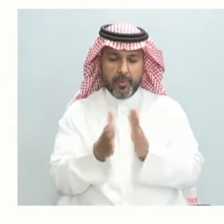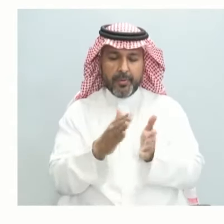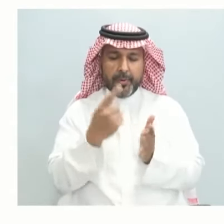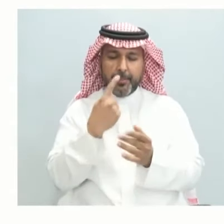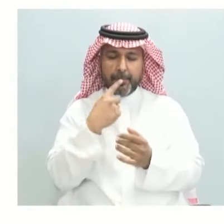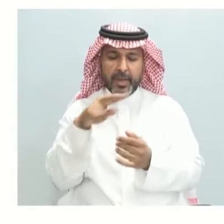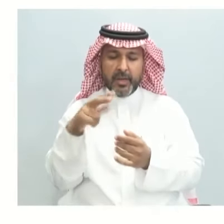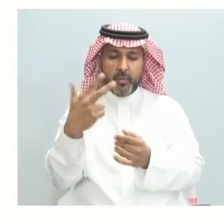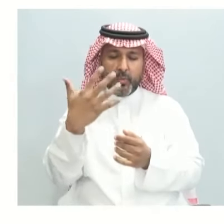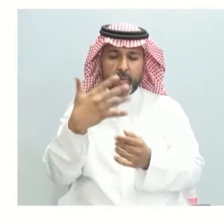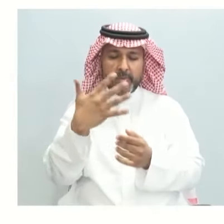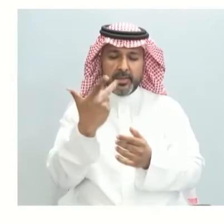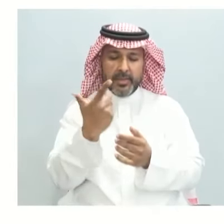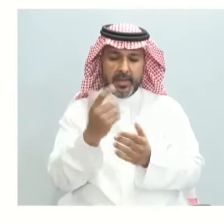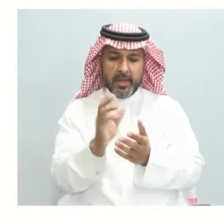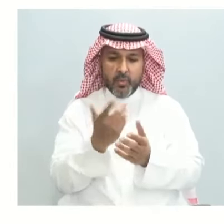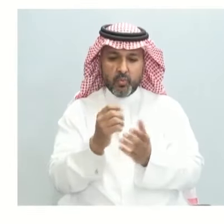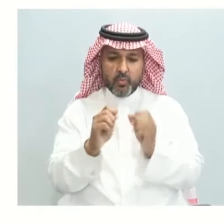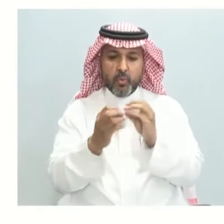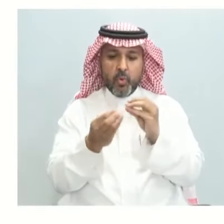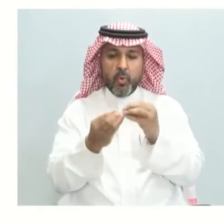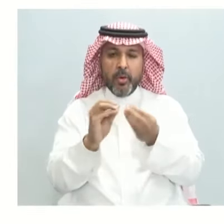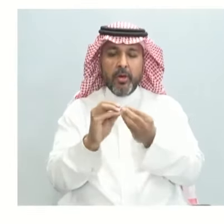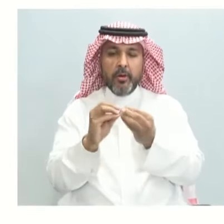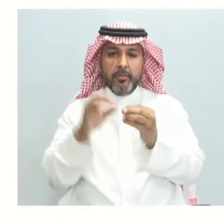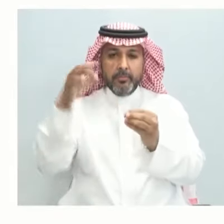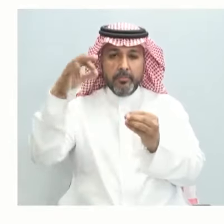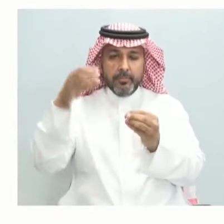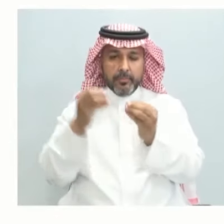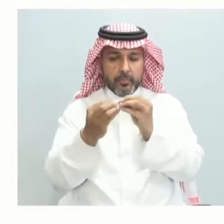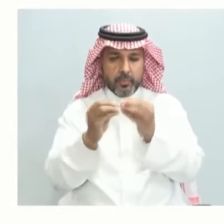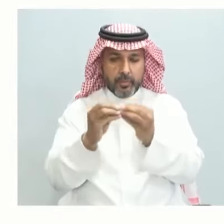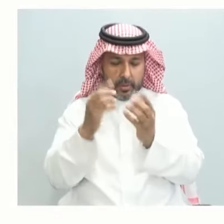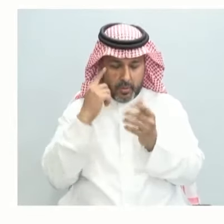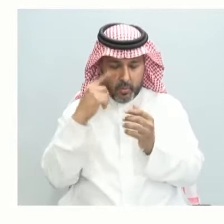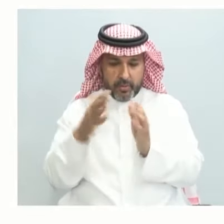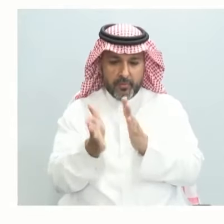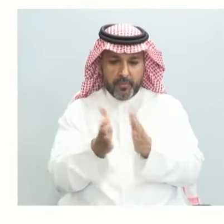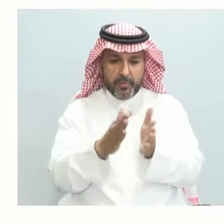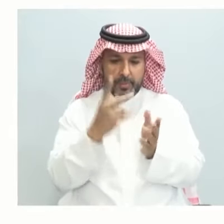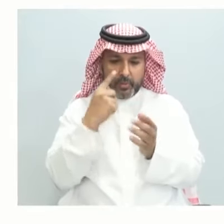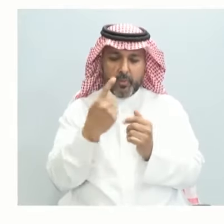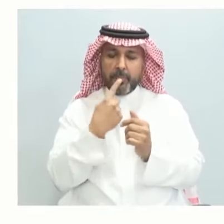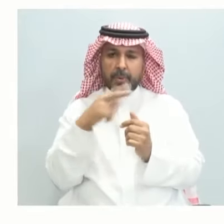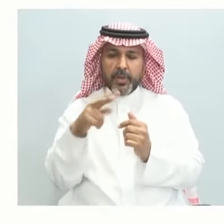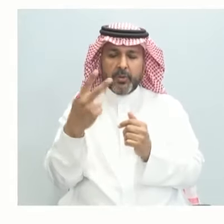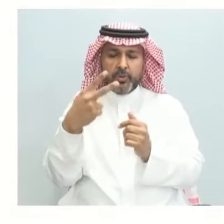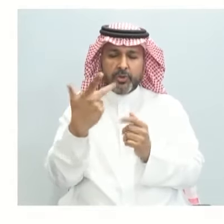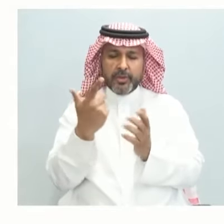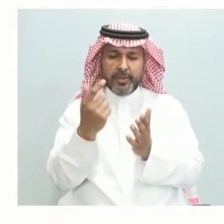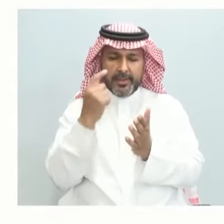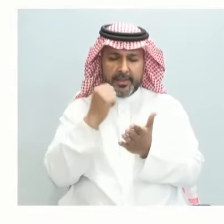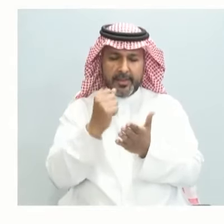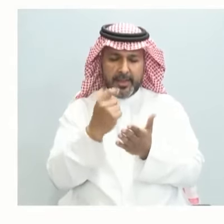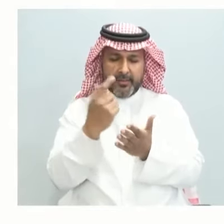150 و120 نبدا بتحليل هذه الارقام 120 تقبل القسمه